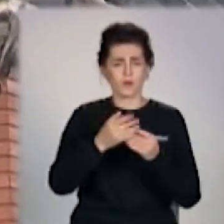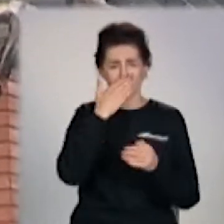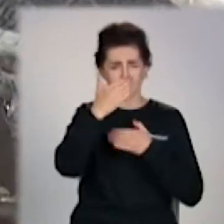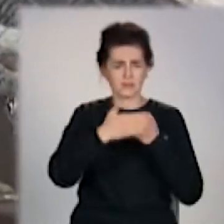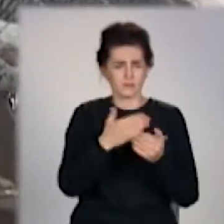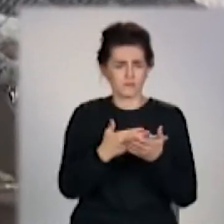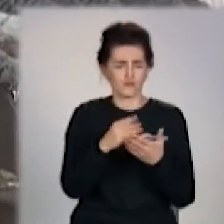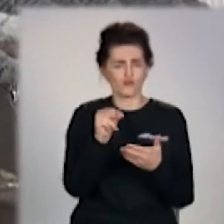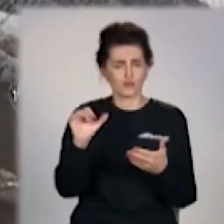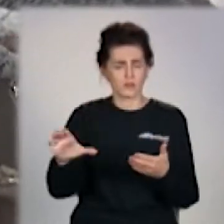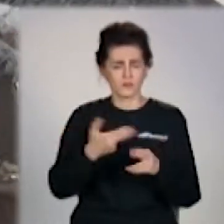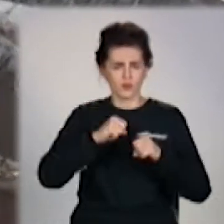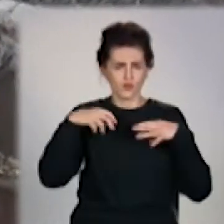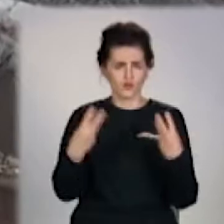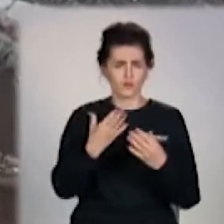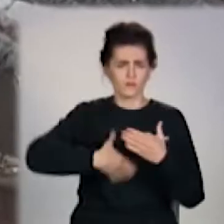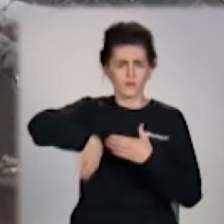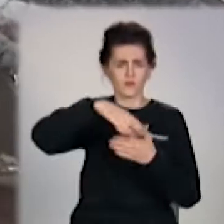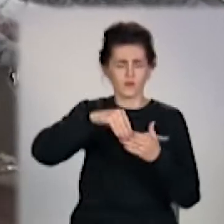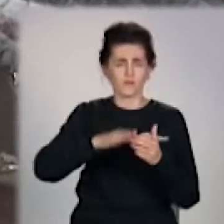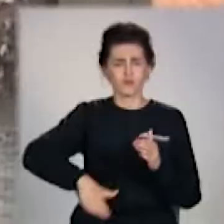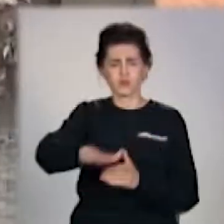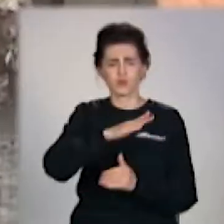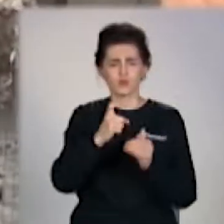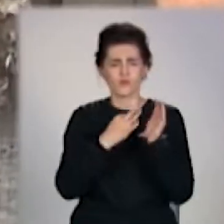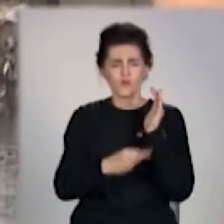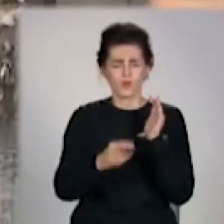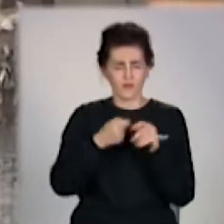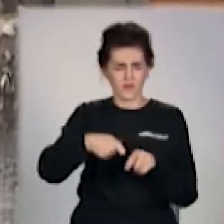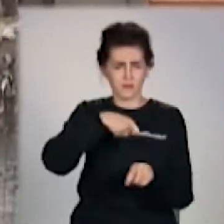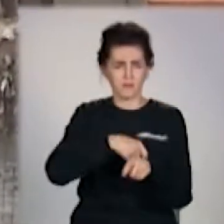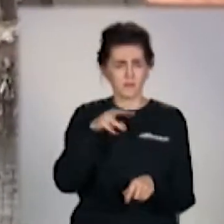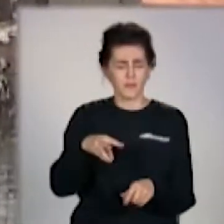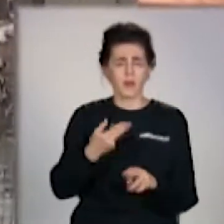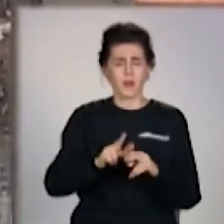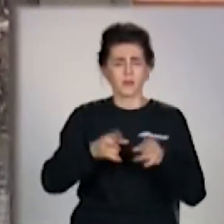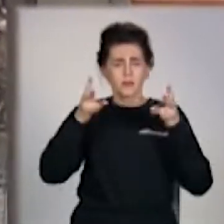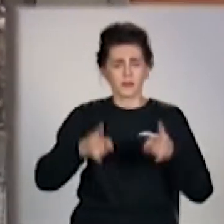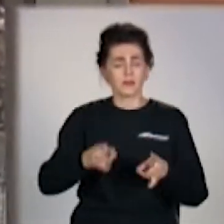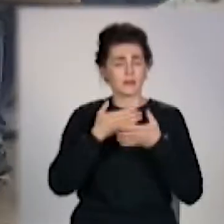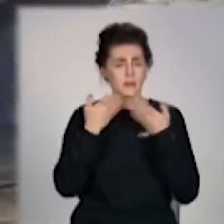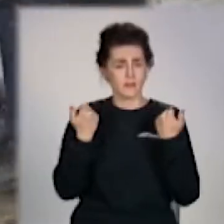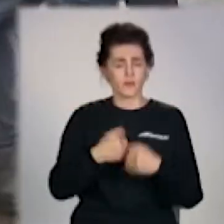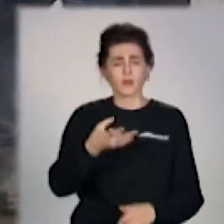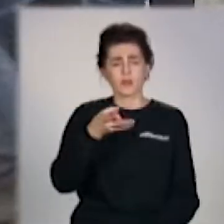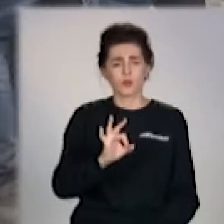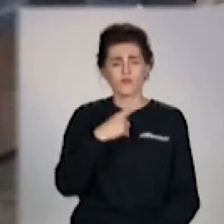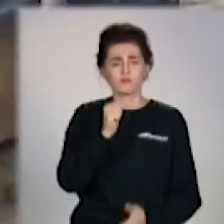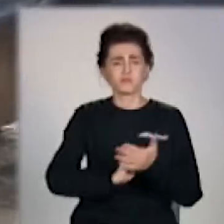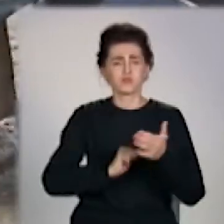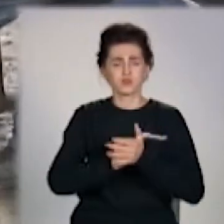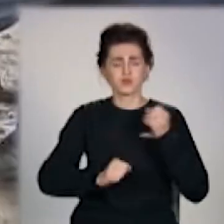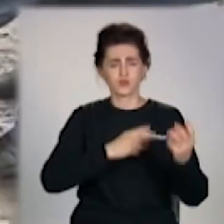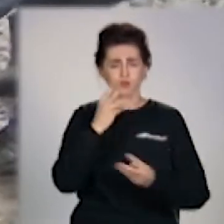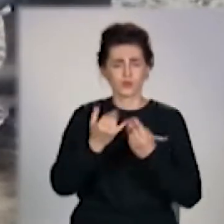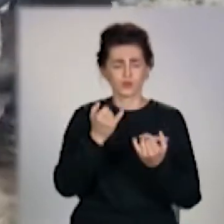годину. Вогонь охопив покрівлю площею 170 квадратних метрів. Потерпілих немає, а причини пожежі